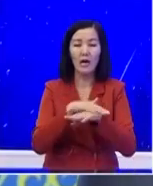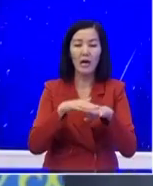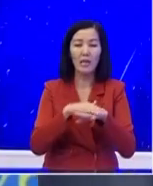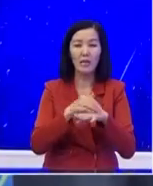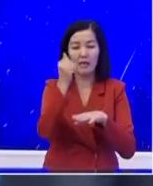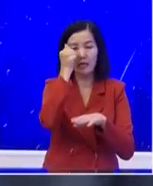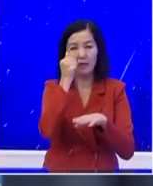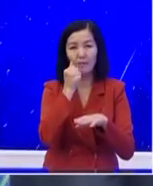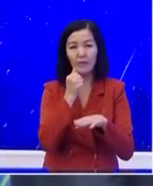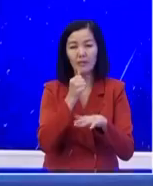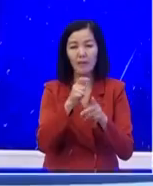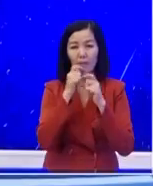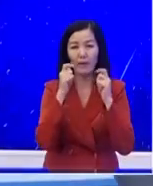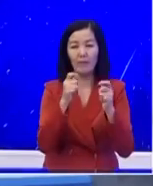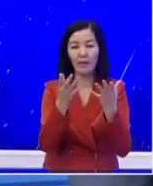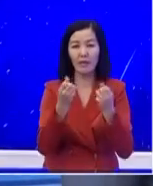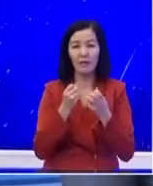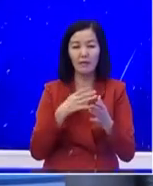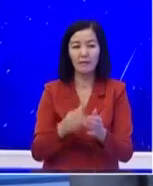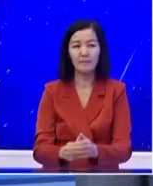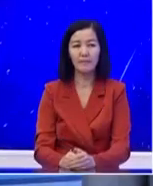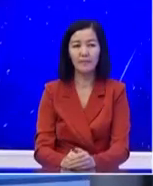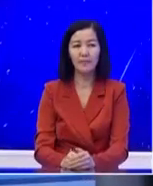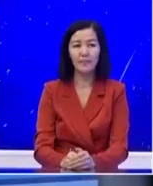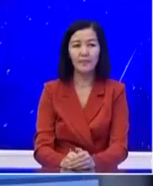марапатына лайық деп танылды.